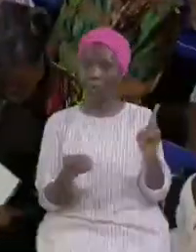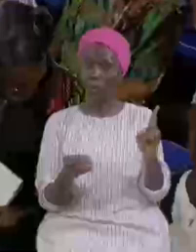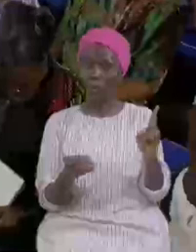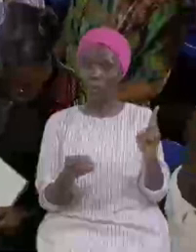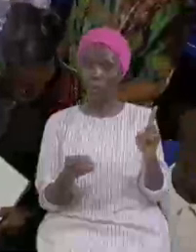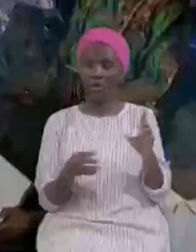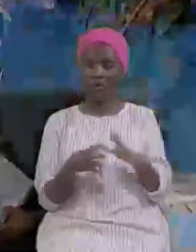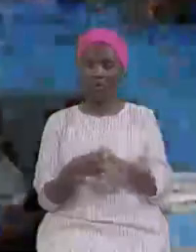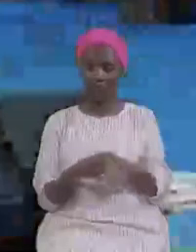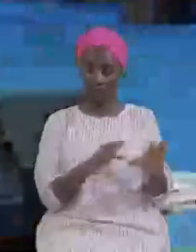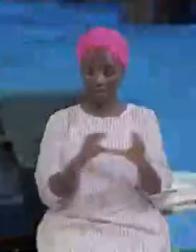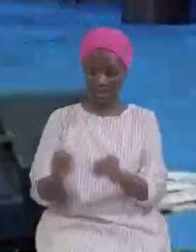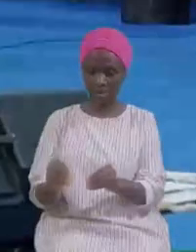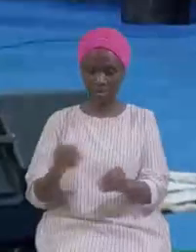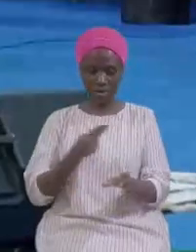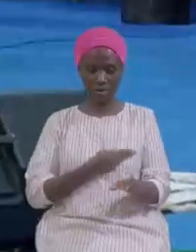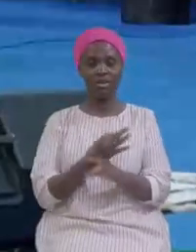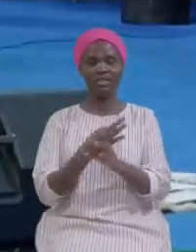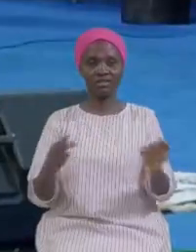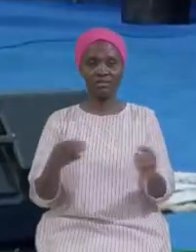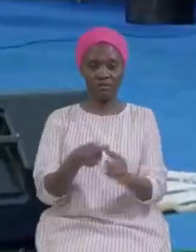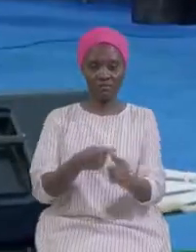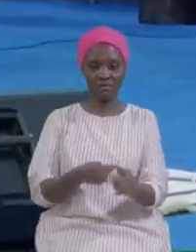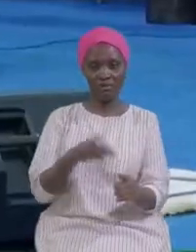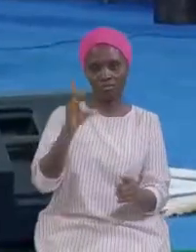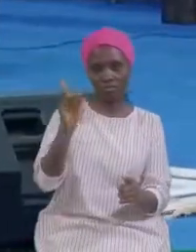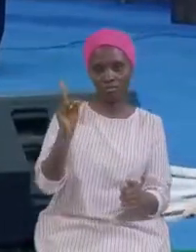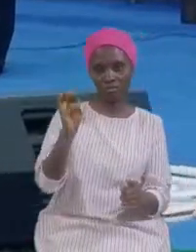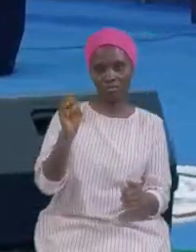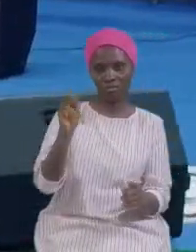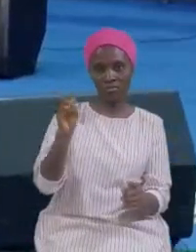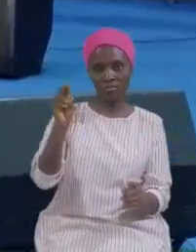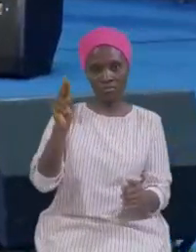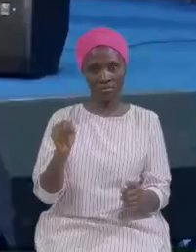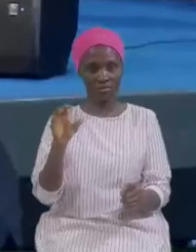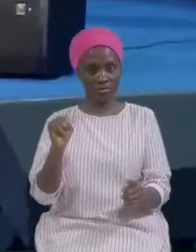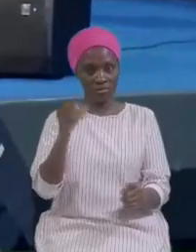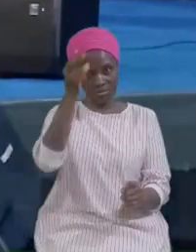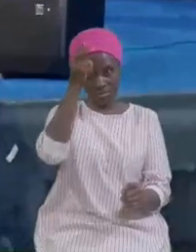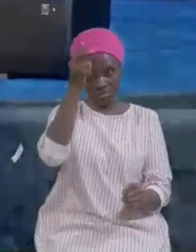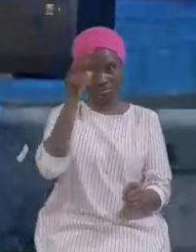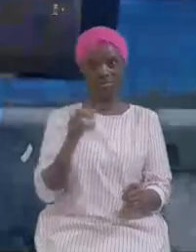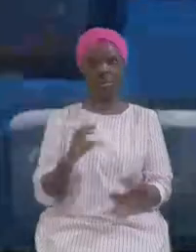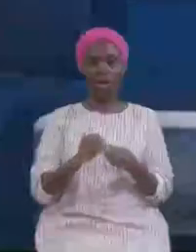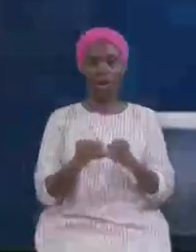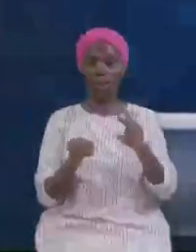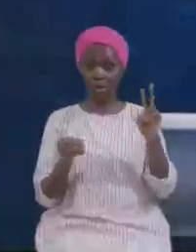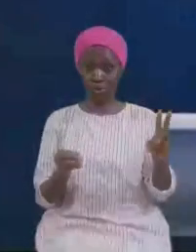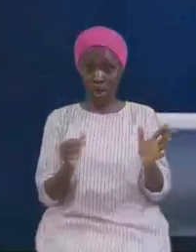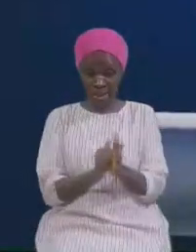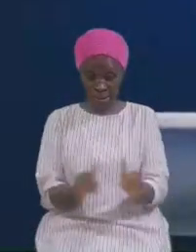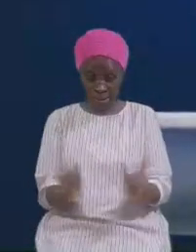Premièrement, il nous a franchis des démons. Deuxièmement, dans ce même chapitre, nous